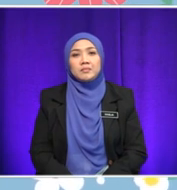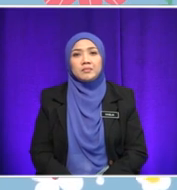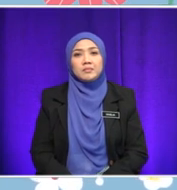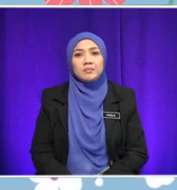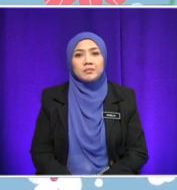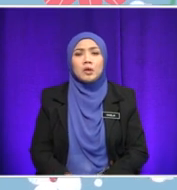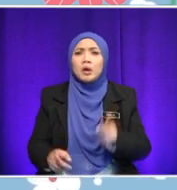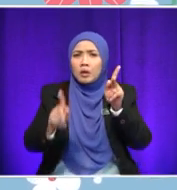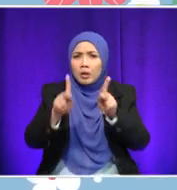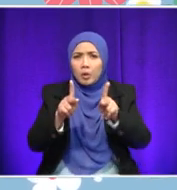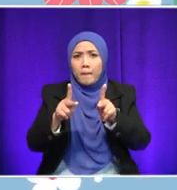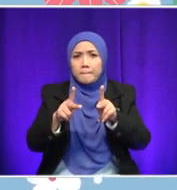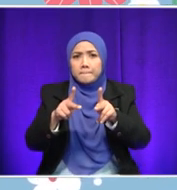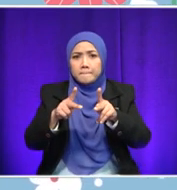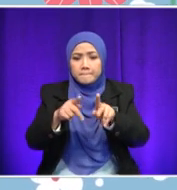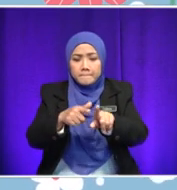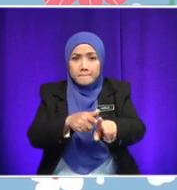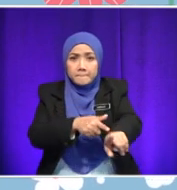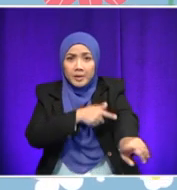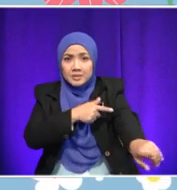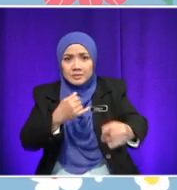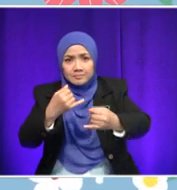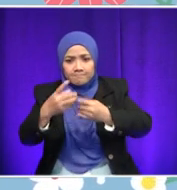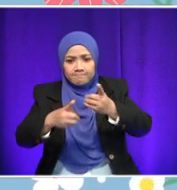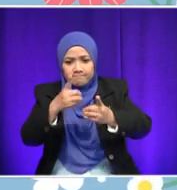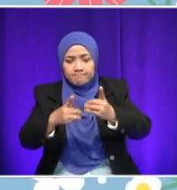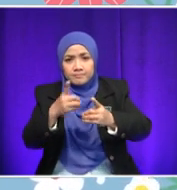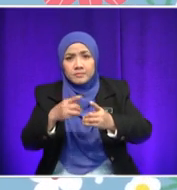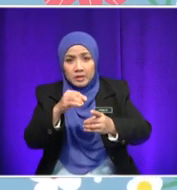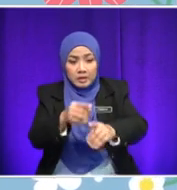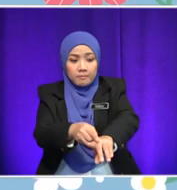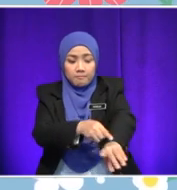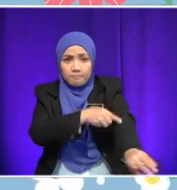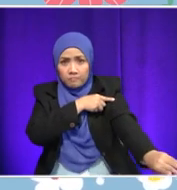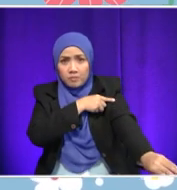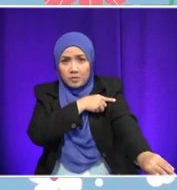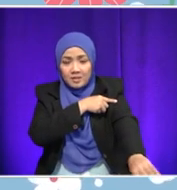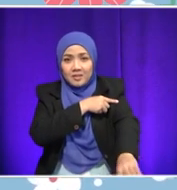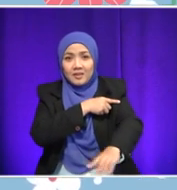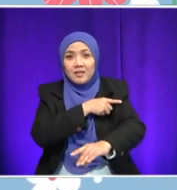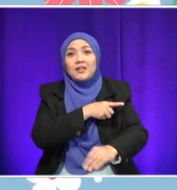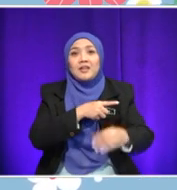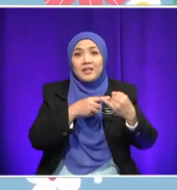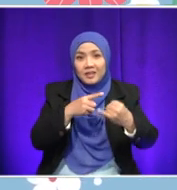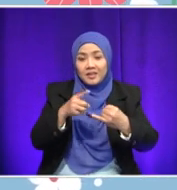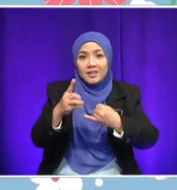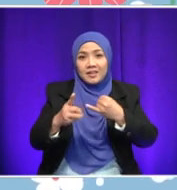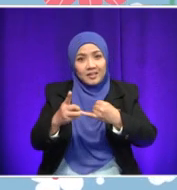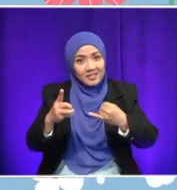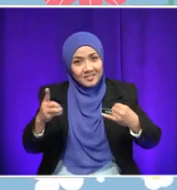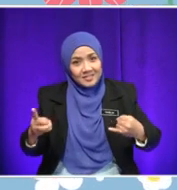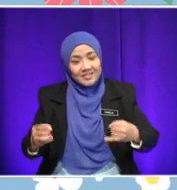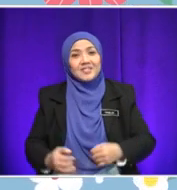saya akan potong kan dakwah ini Oke kemahiran sudah ada